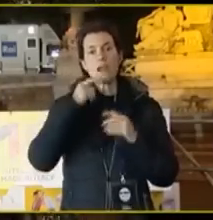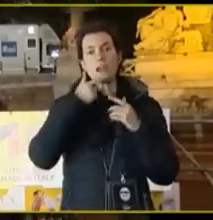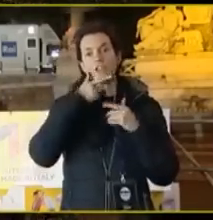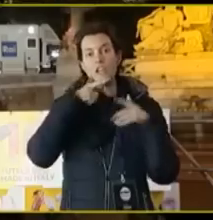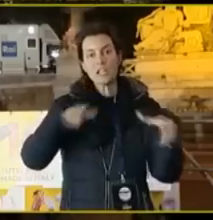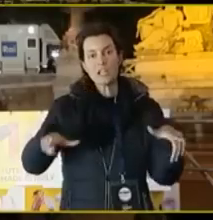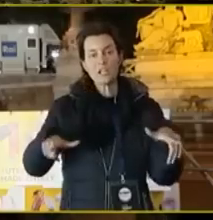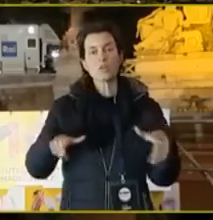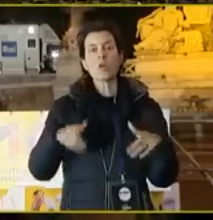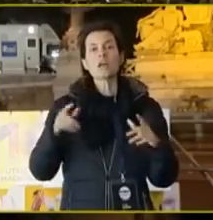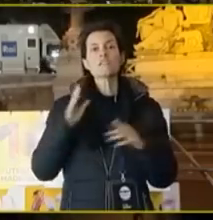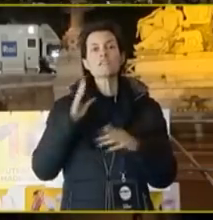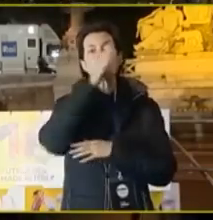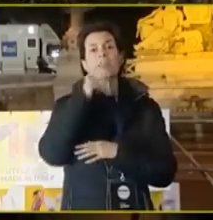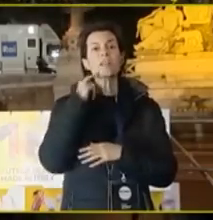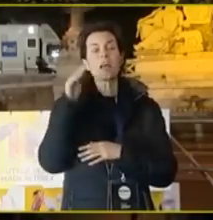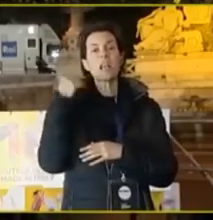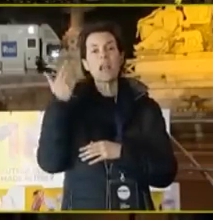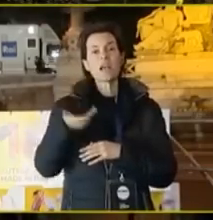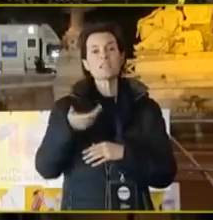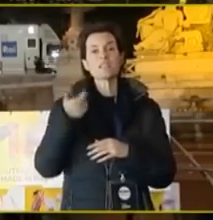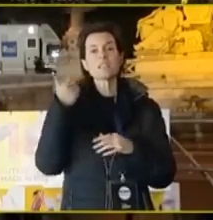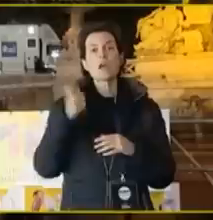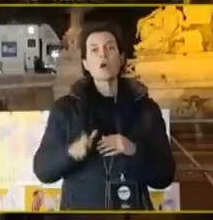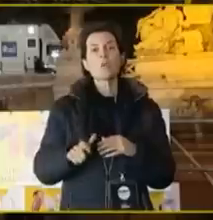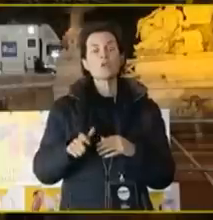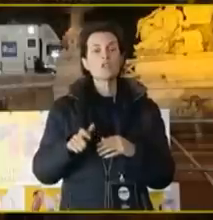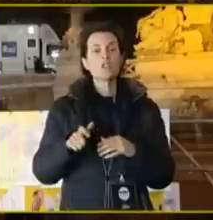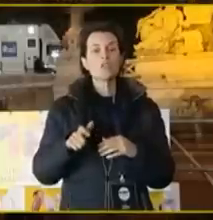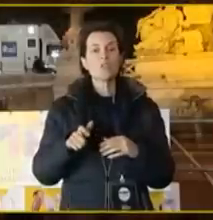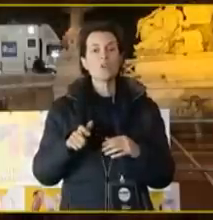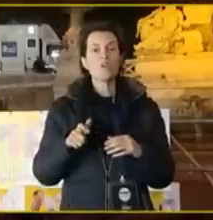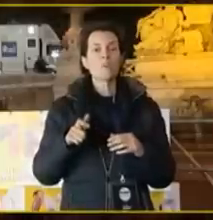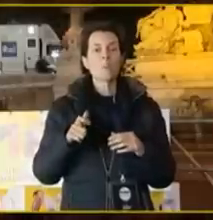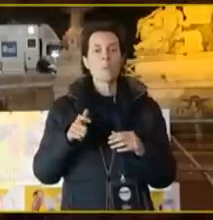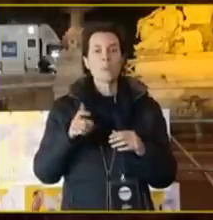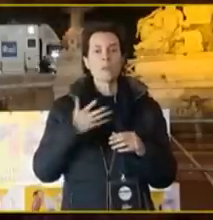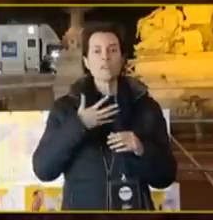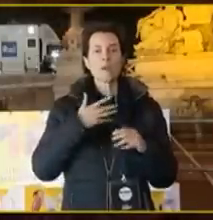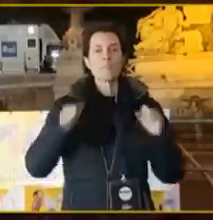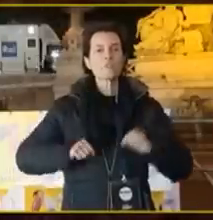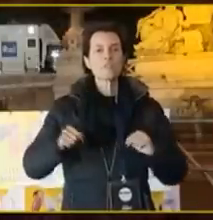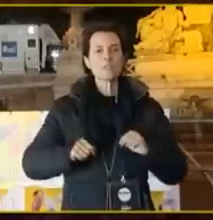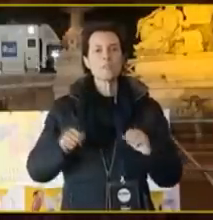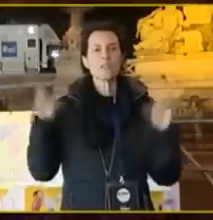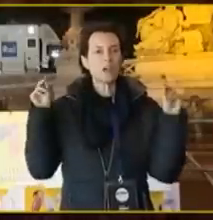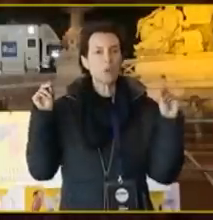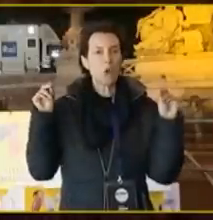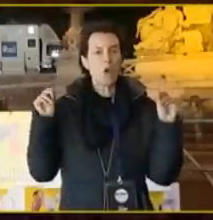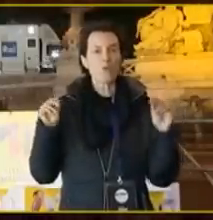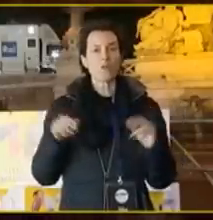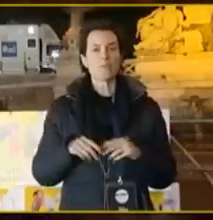andati all'estero a fare esperienza perché qui le porte erano aperte solo ai figli di o per quelli che avevano il doppio dei nostri anni e non